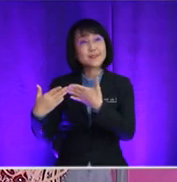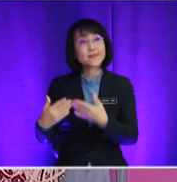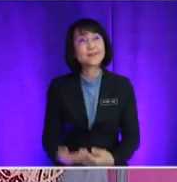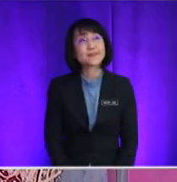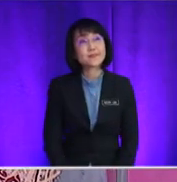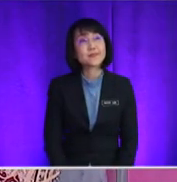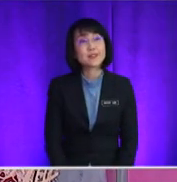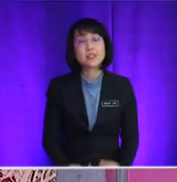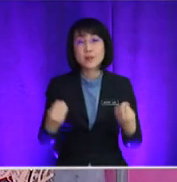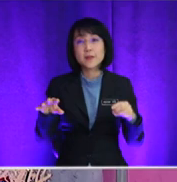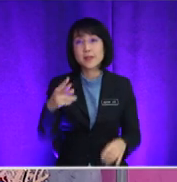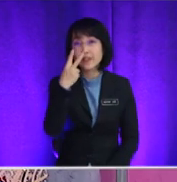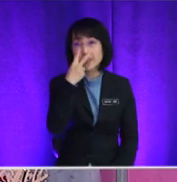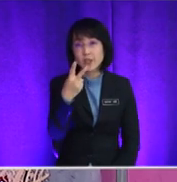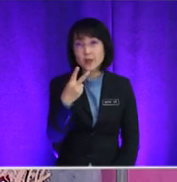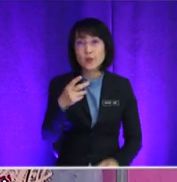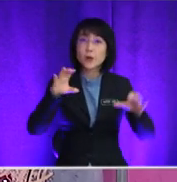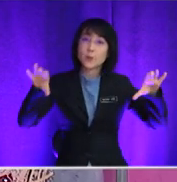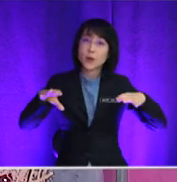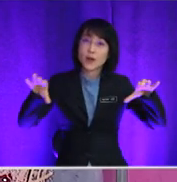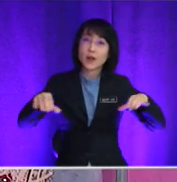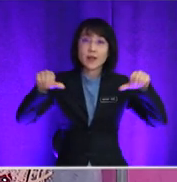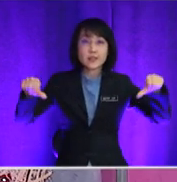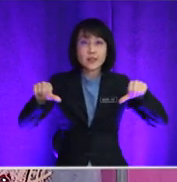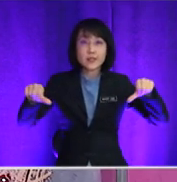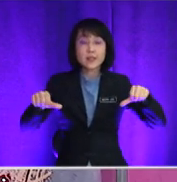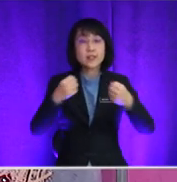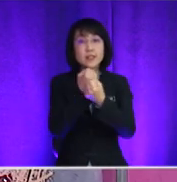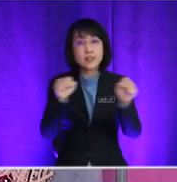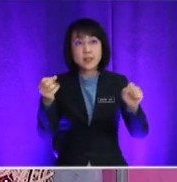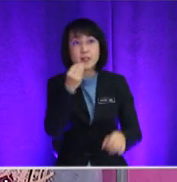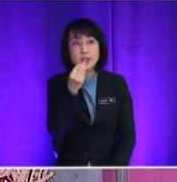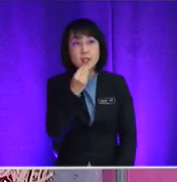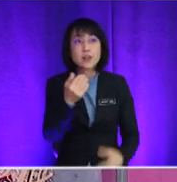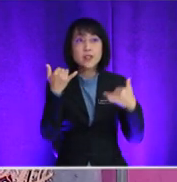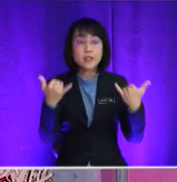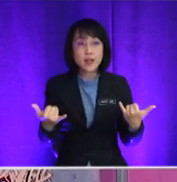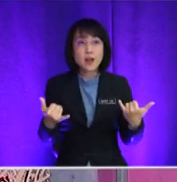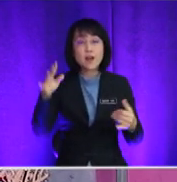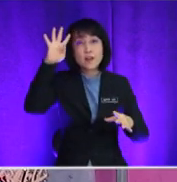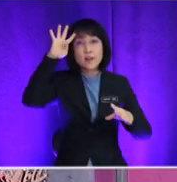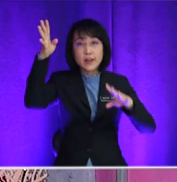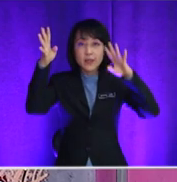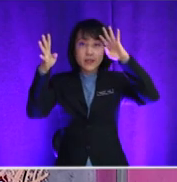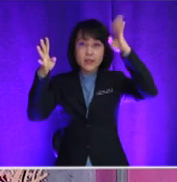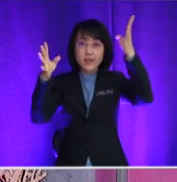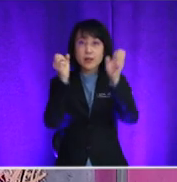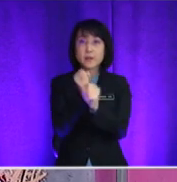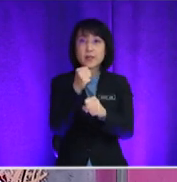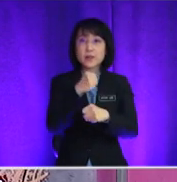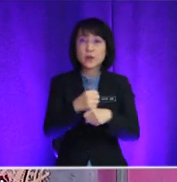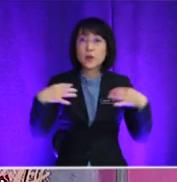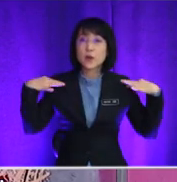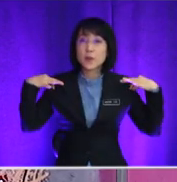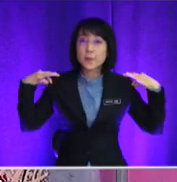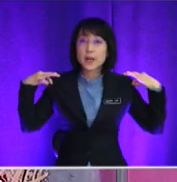tengok mengenai makanan apa semua tuh kita akan pergi kepada Rey ke bentuk pakaian baik oke yang mana